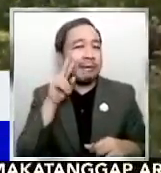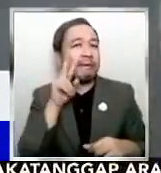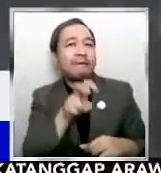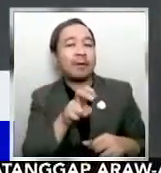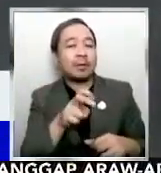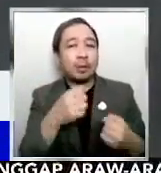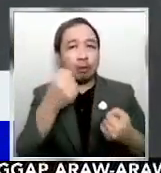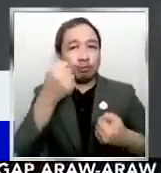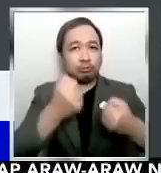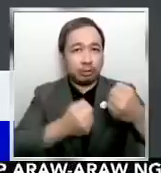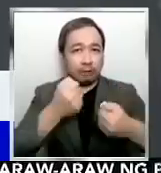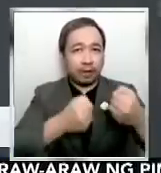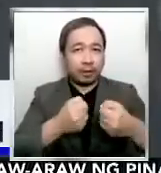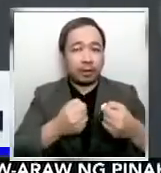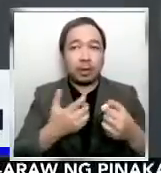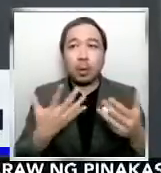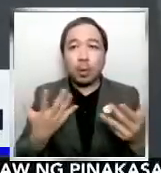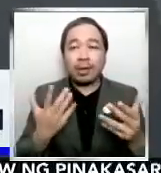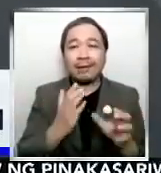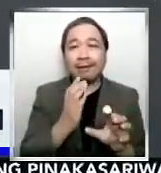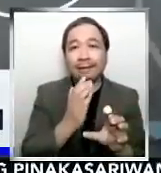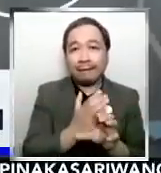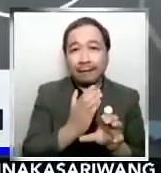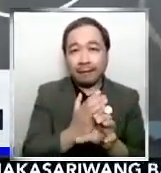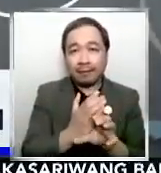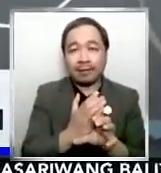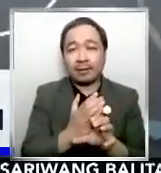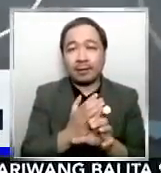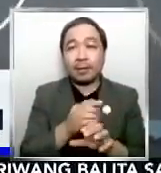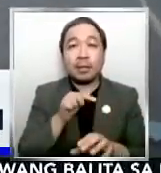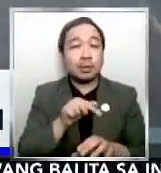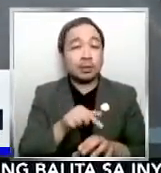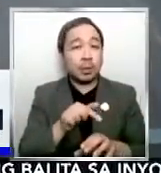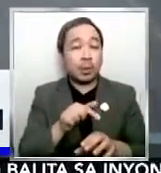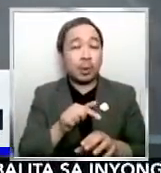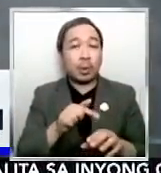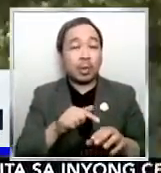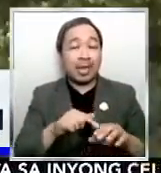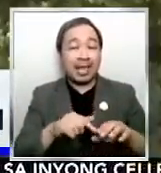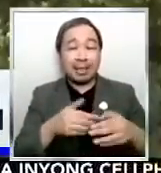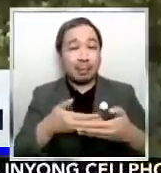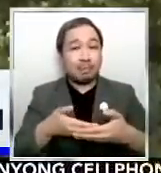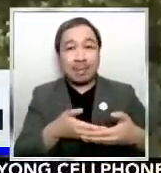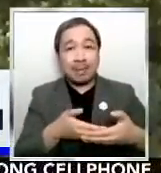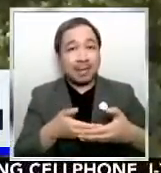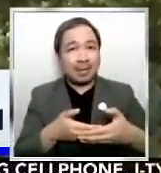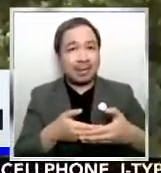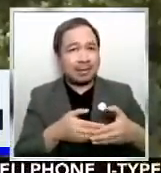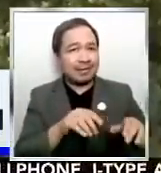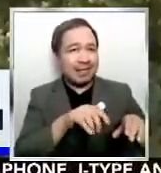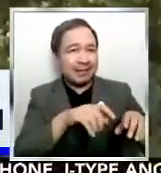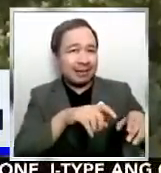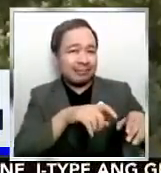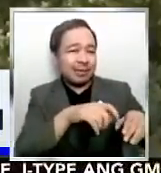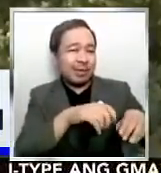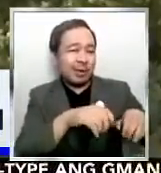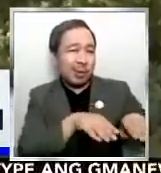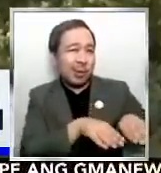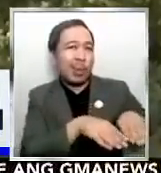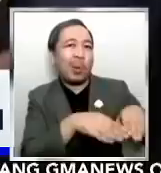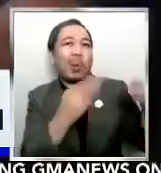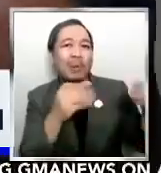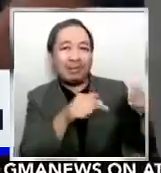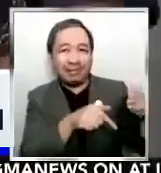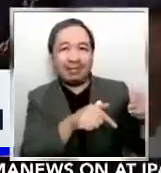vehicle. Yung bata, nabuksan yung pinto. Pero ang ano dito, kasama yung nanay sa